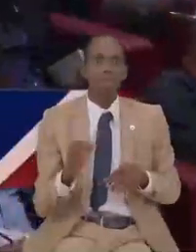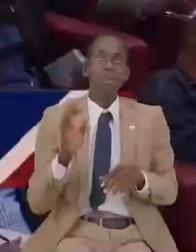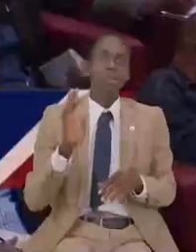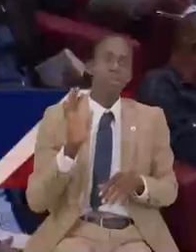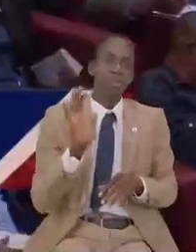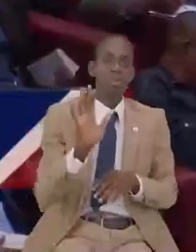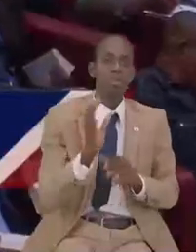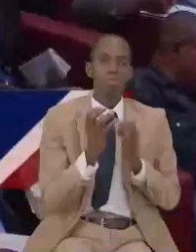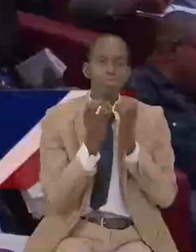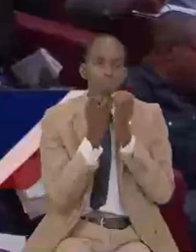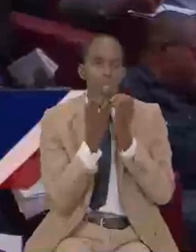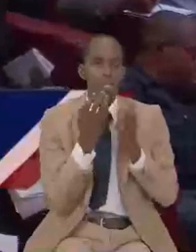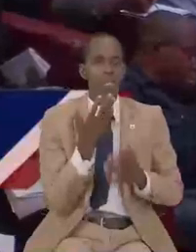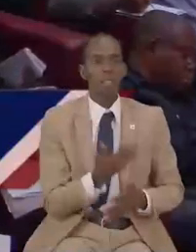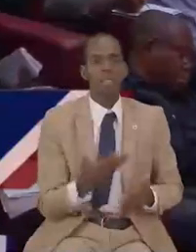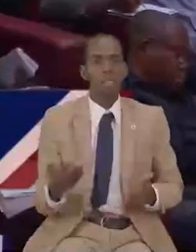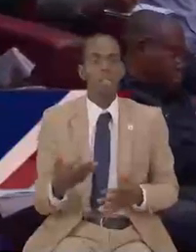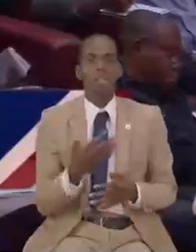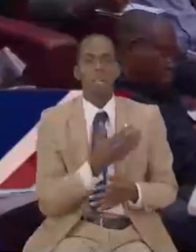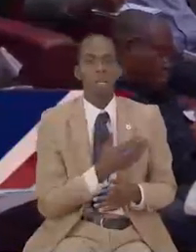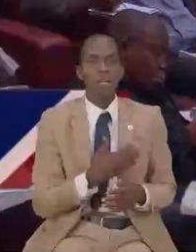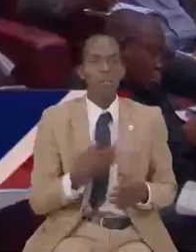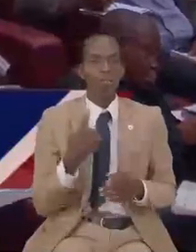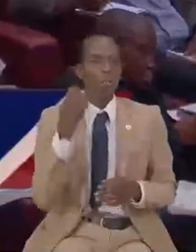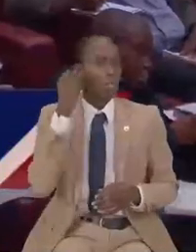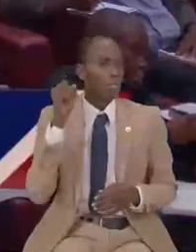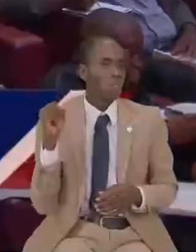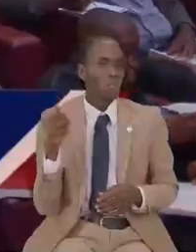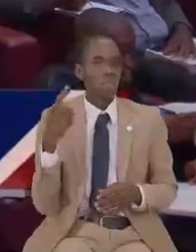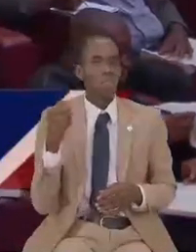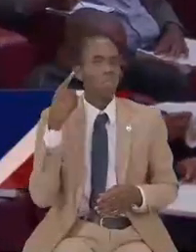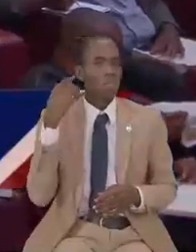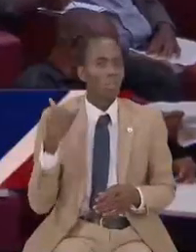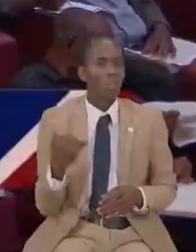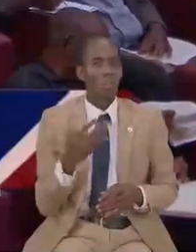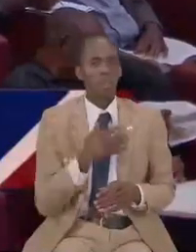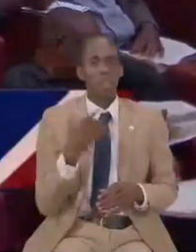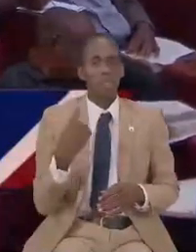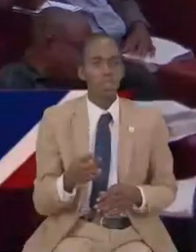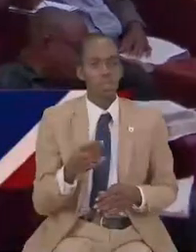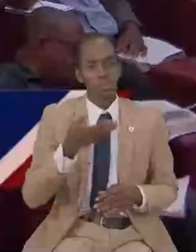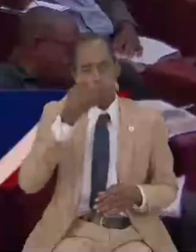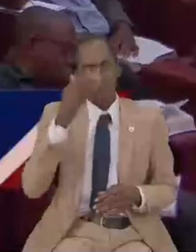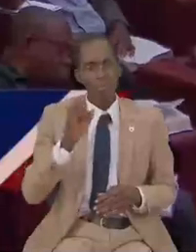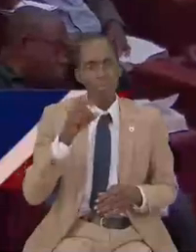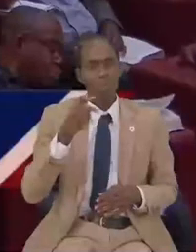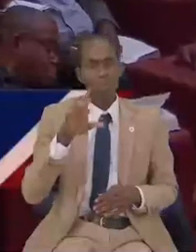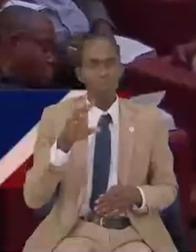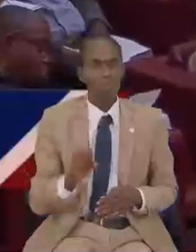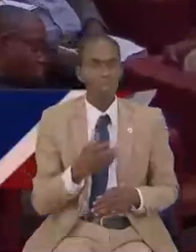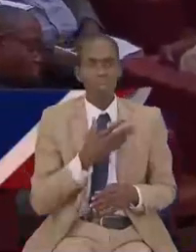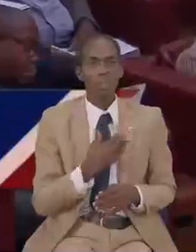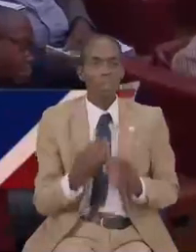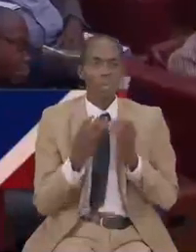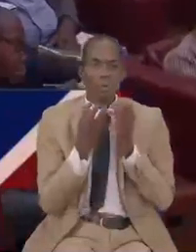ces choses de prix, l'argent et l'or, les aromates et l'huile précieuse,